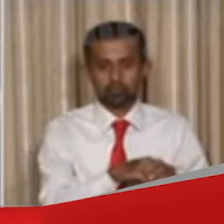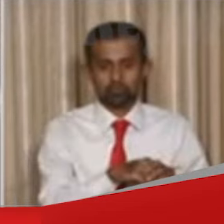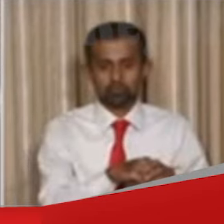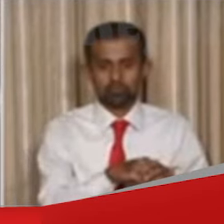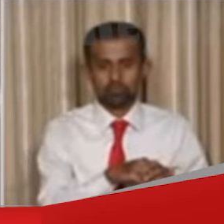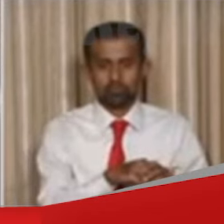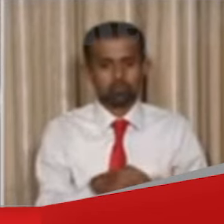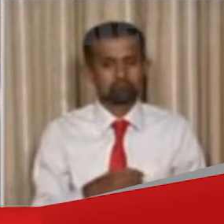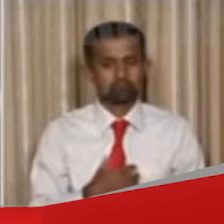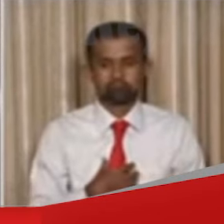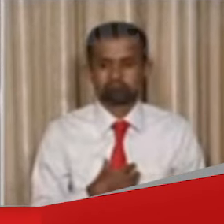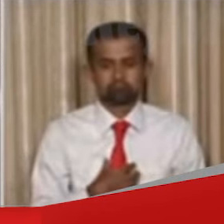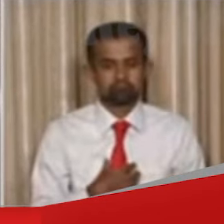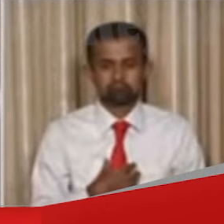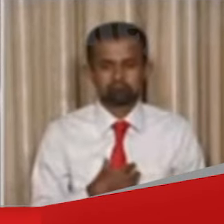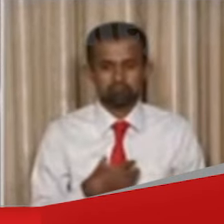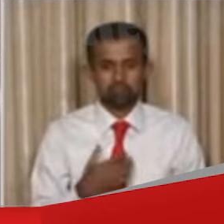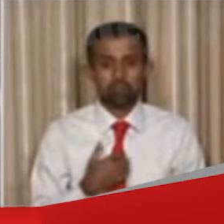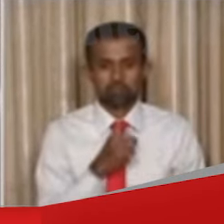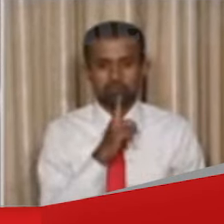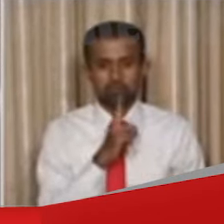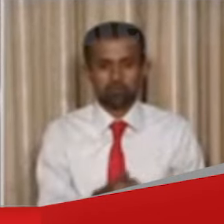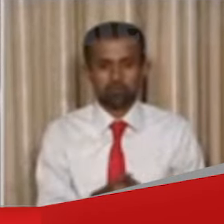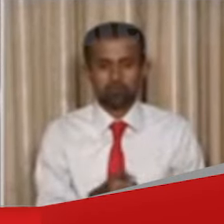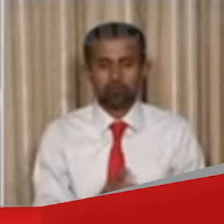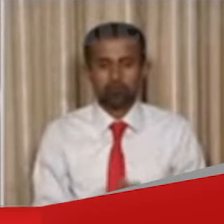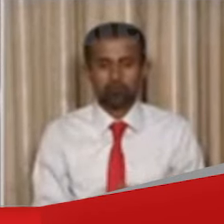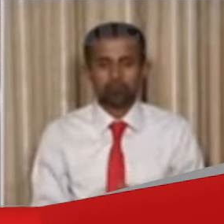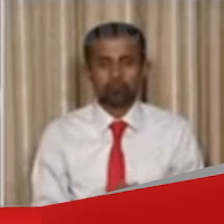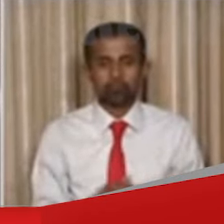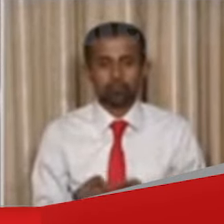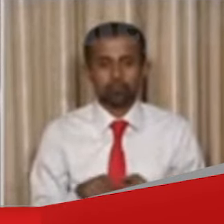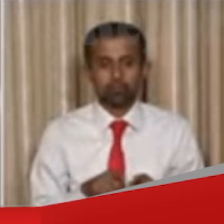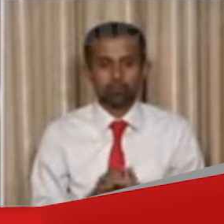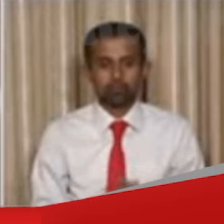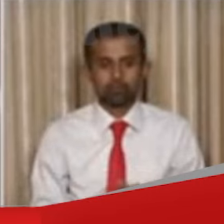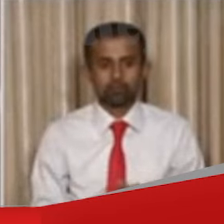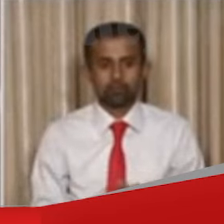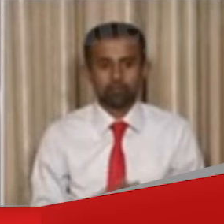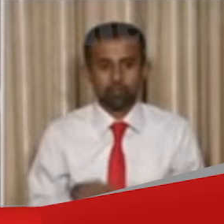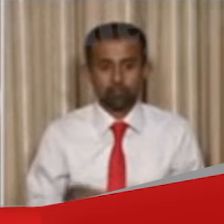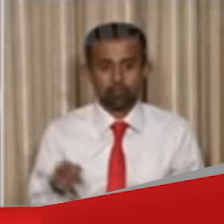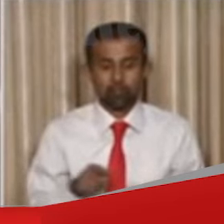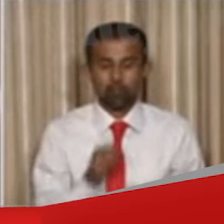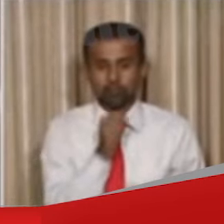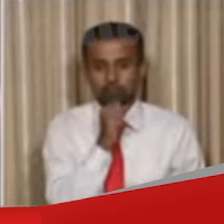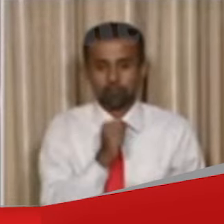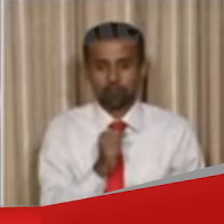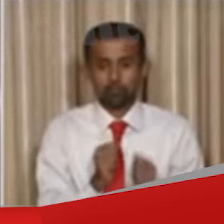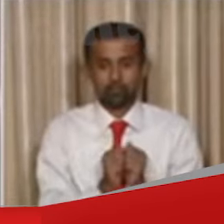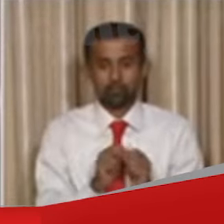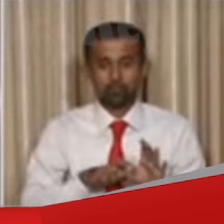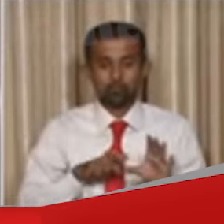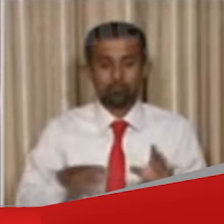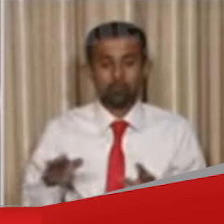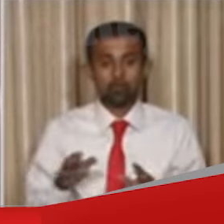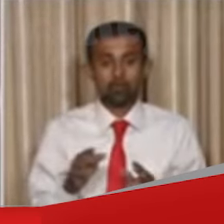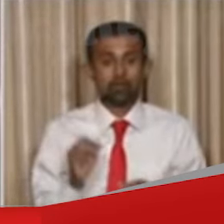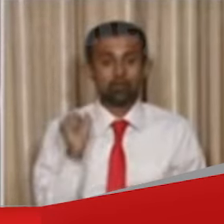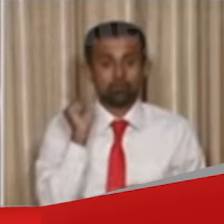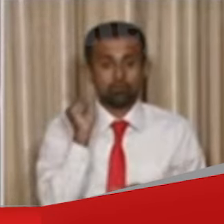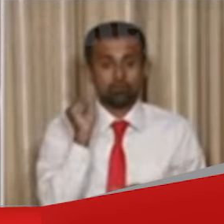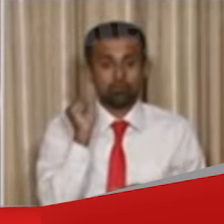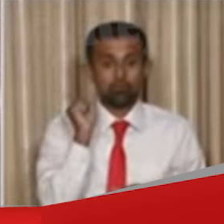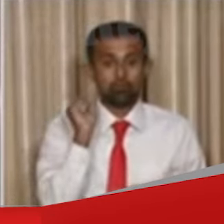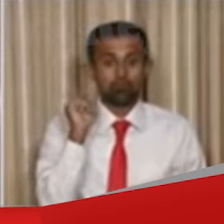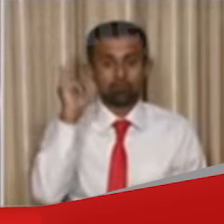ඉතාම කනගාටුදායකයි කියන එක අපි ප්‍රකාශ කරන්න ඕනේ. ඒ වගේම අද දින විශ්‍රාම යන අපේ වෙත්‍රදාරිතුමාට